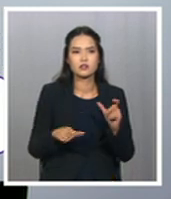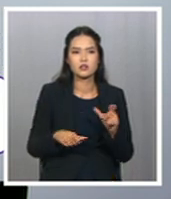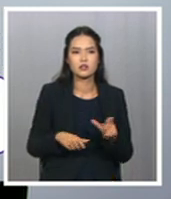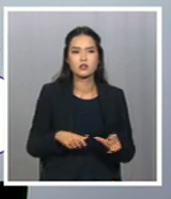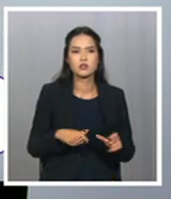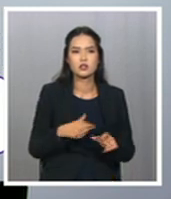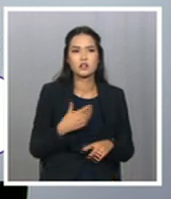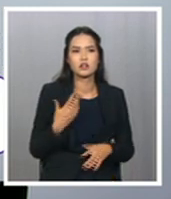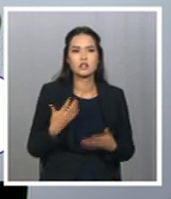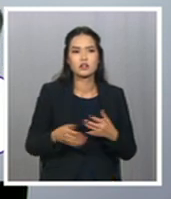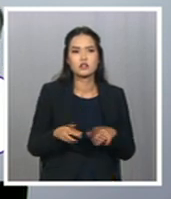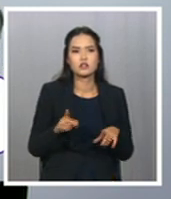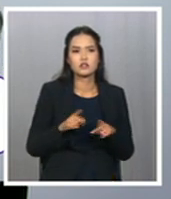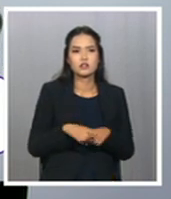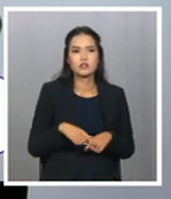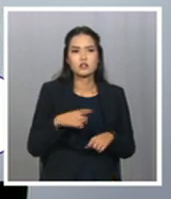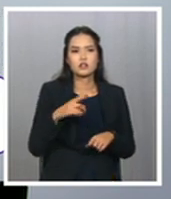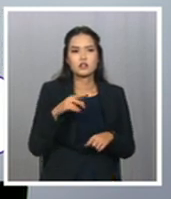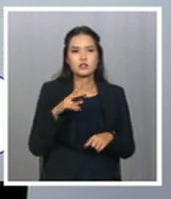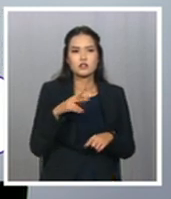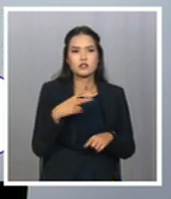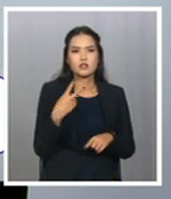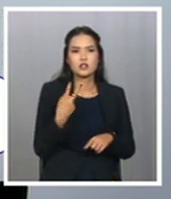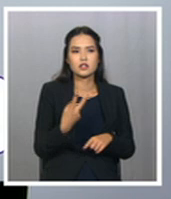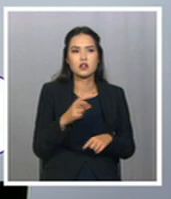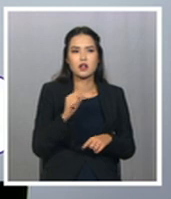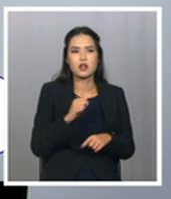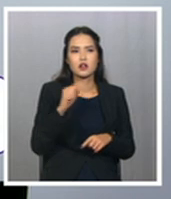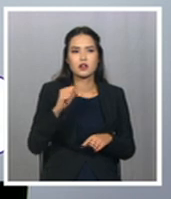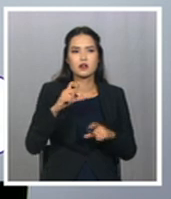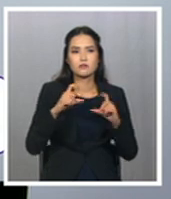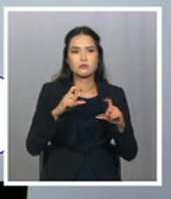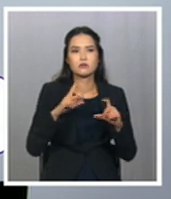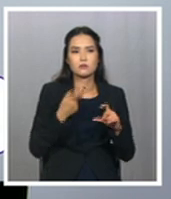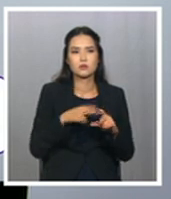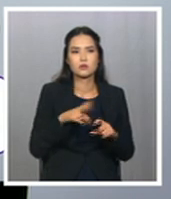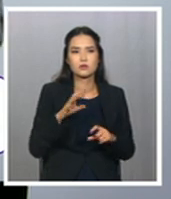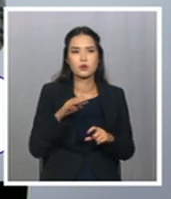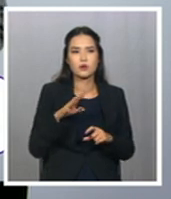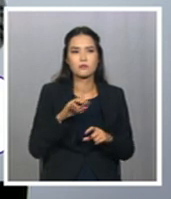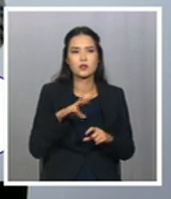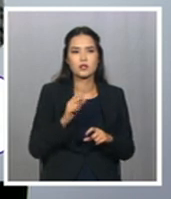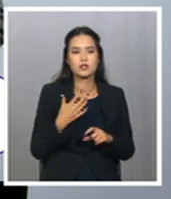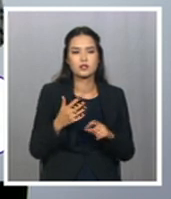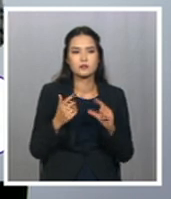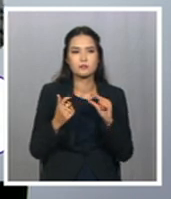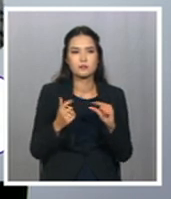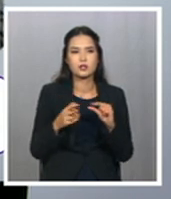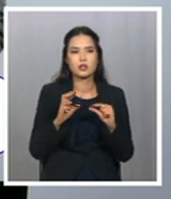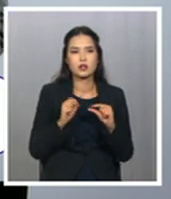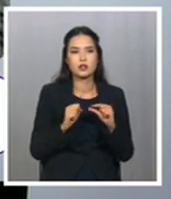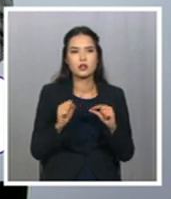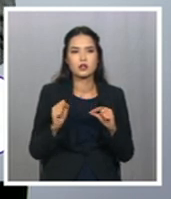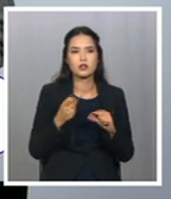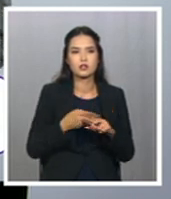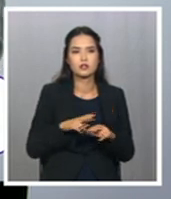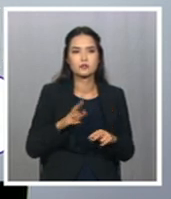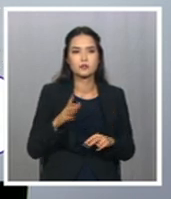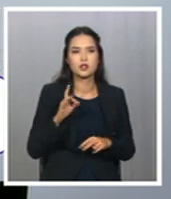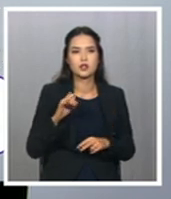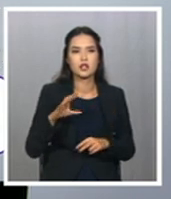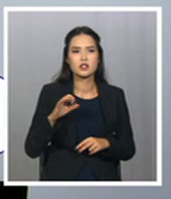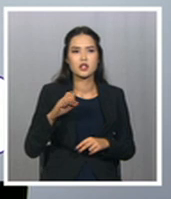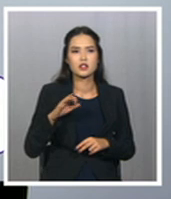үлкен адан тұратын болса, ол доминантты, ал егер де бірде екі кішкентай адан тұратын болса, ол рецессивті аллельді гендер болып